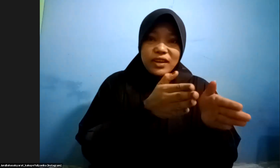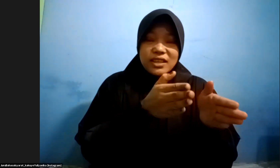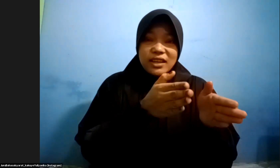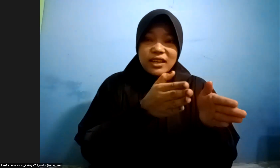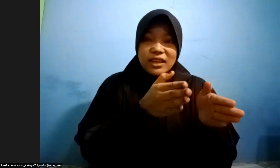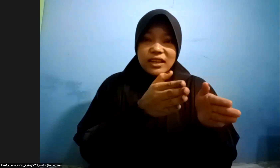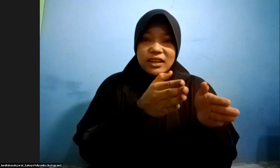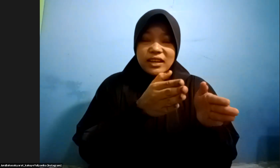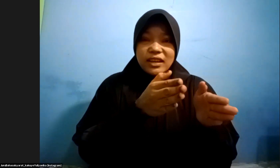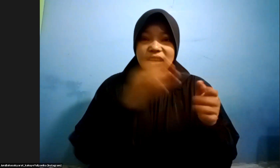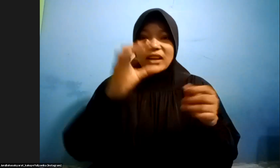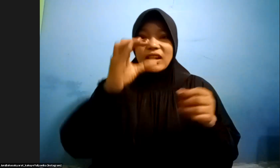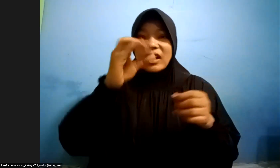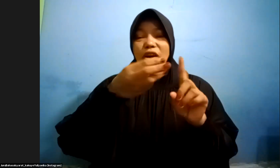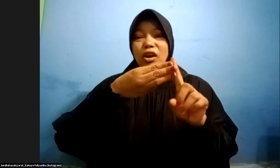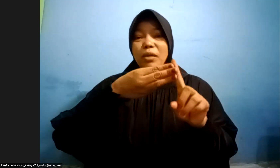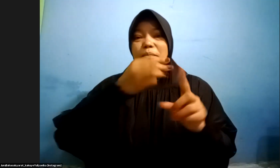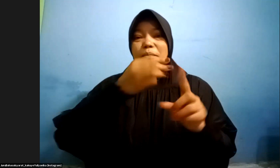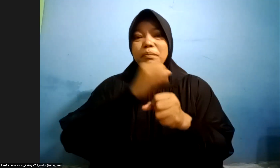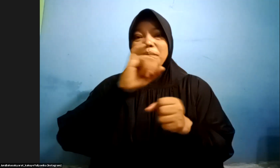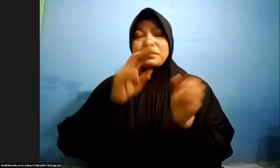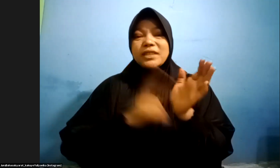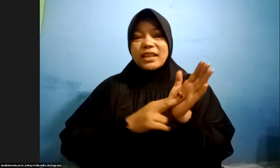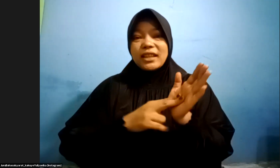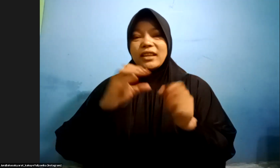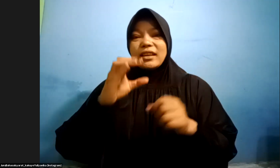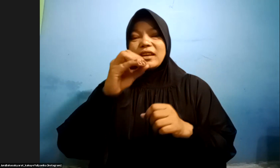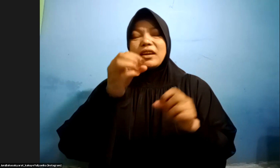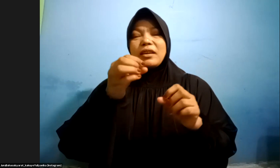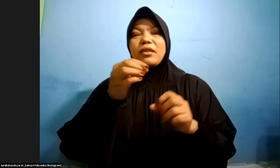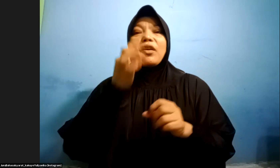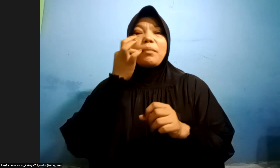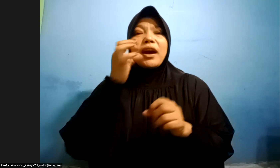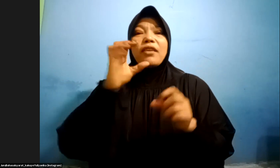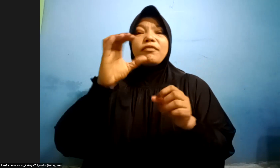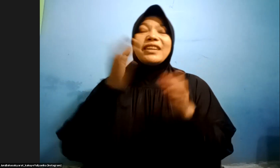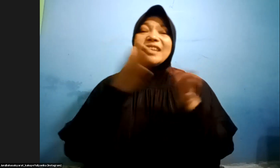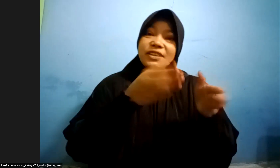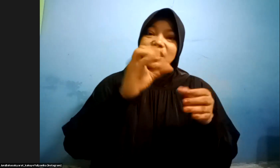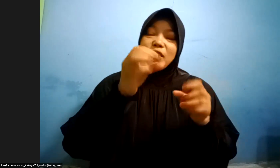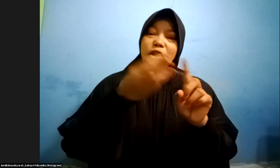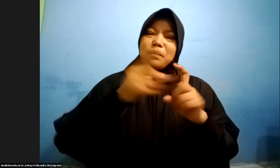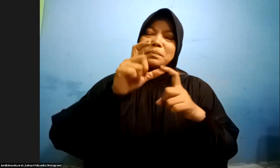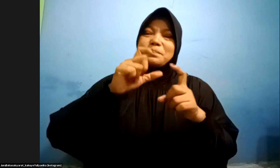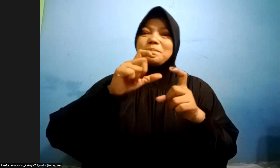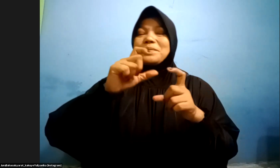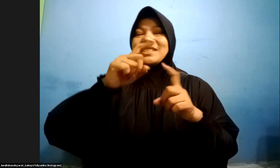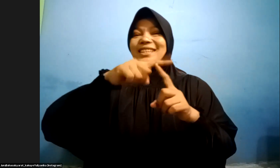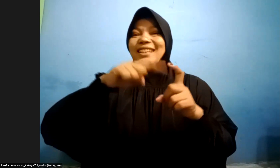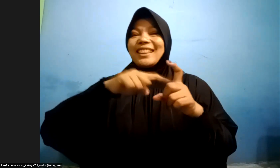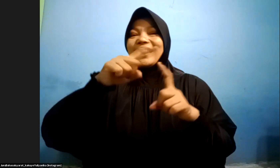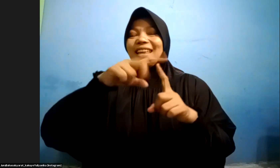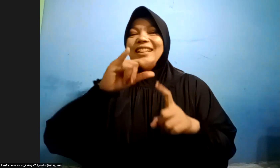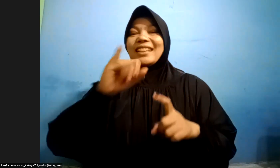Obgyn Sosial ya, Dok ya? Ya, saya dari obstetri ginekologi sosial divisinya. Ya, ini boleh kita lihat